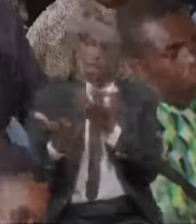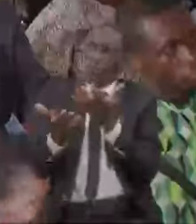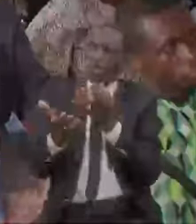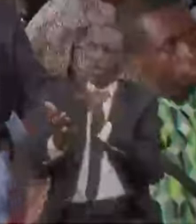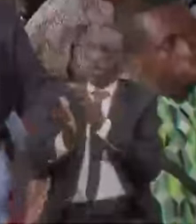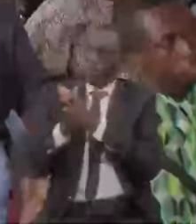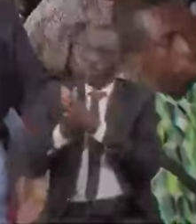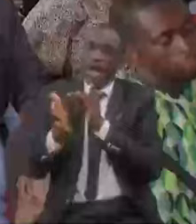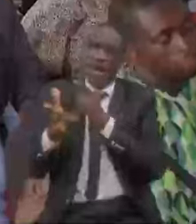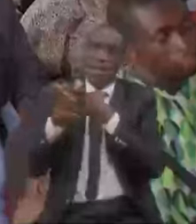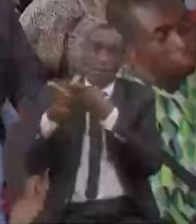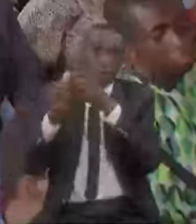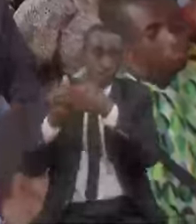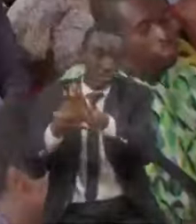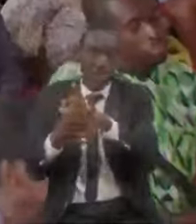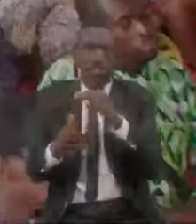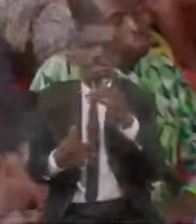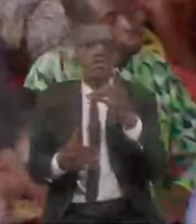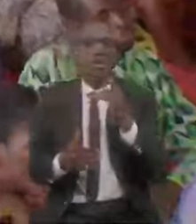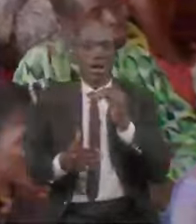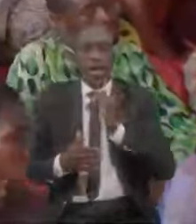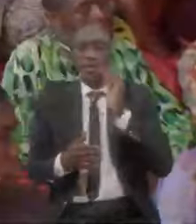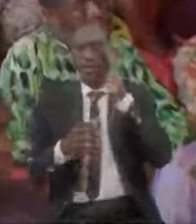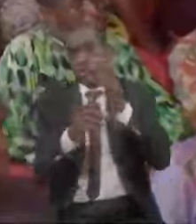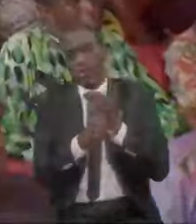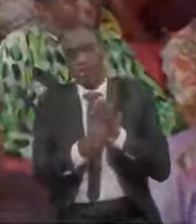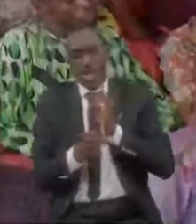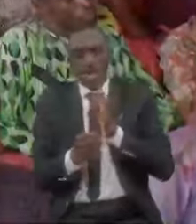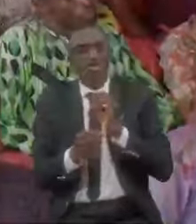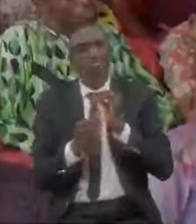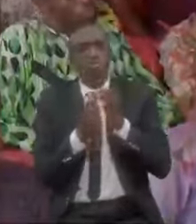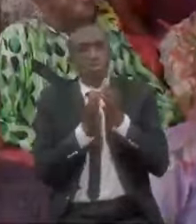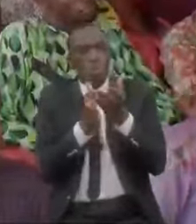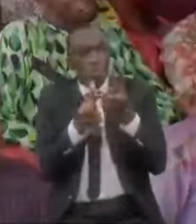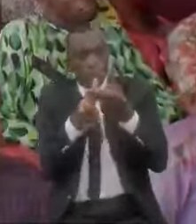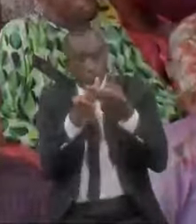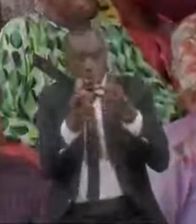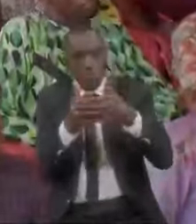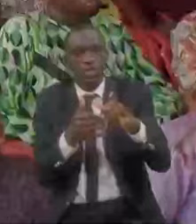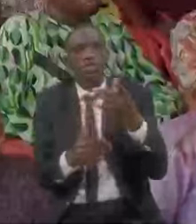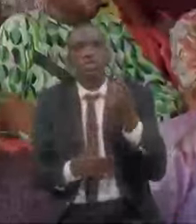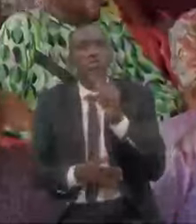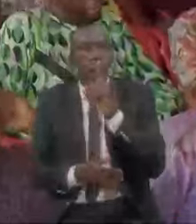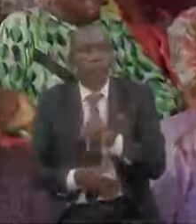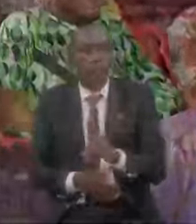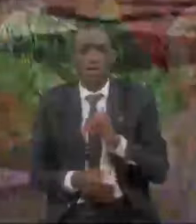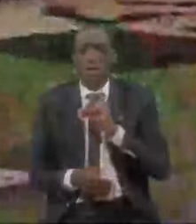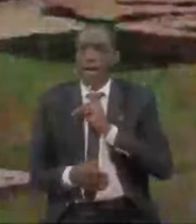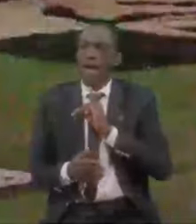je poursuis la vérité, je poursuis l'intégrité, je poursuis le